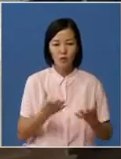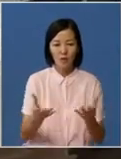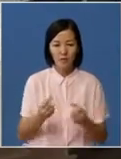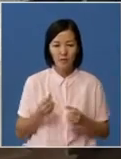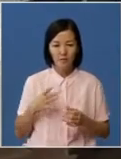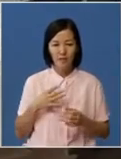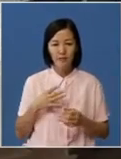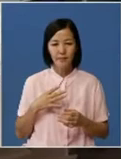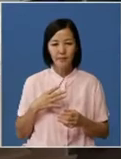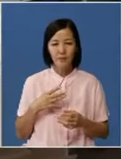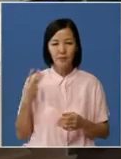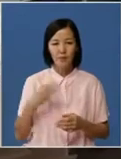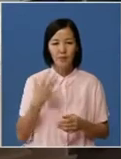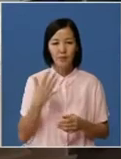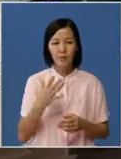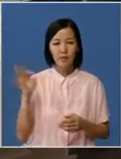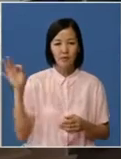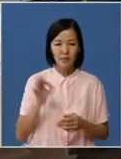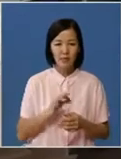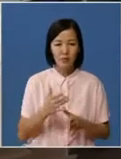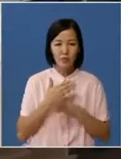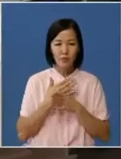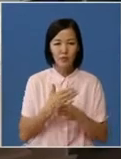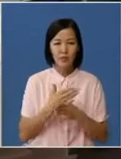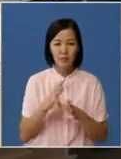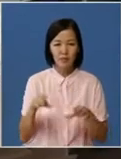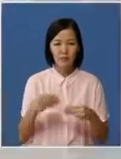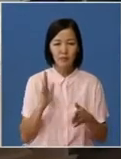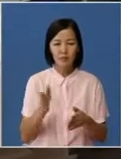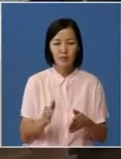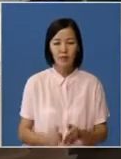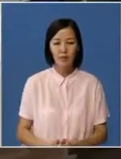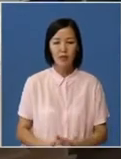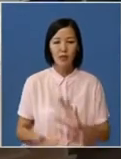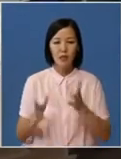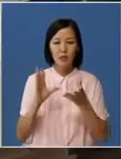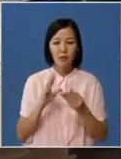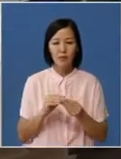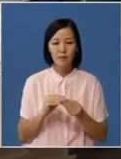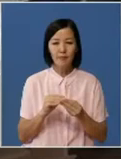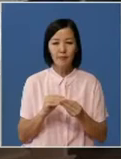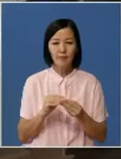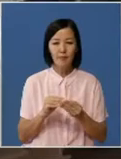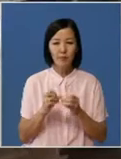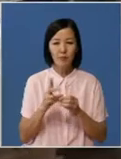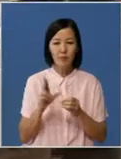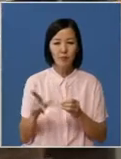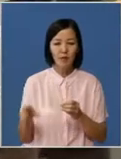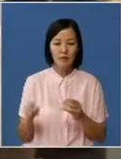қамту орталығы маған 35% көмектесуге қол ұшын берді. Жалпы 12